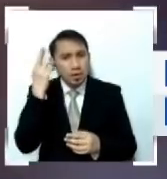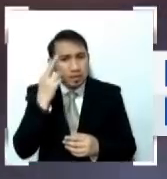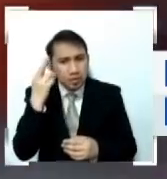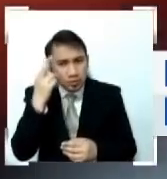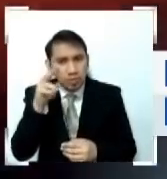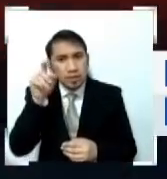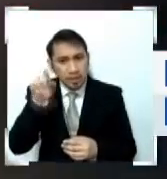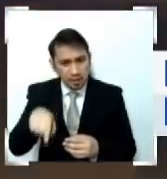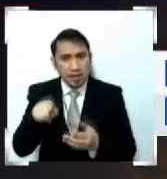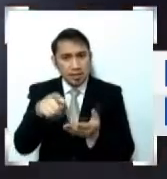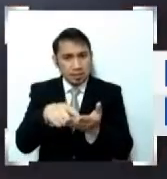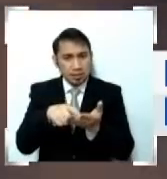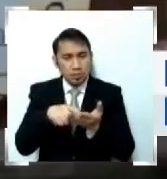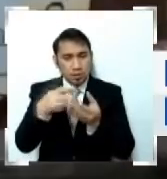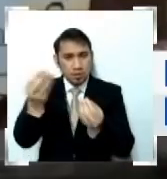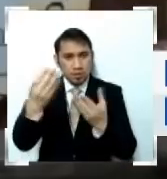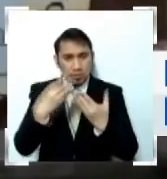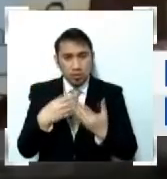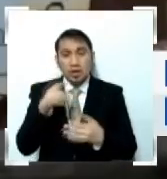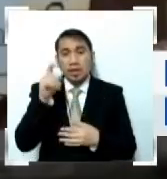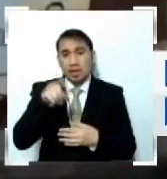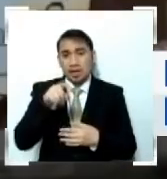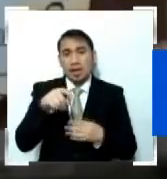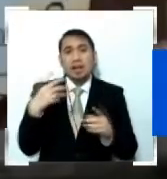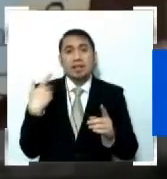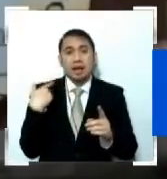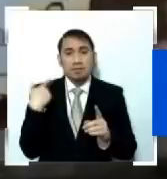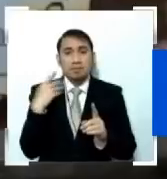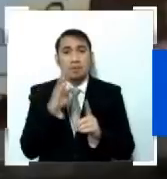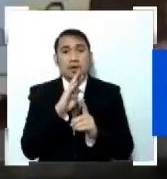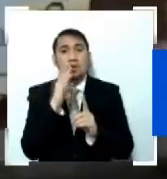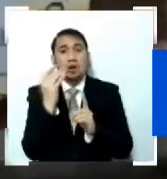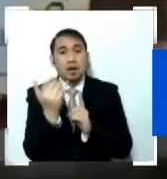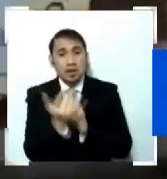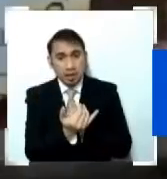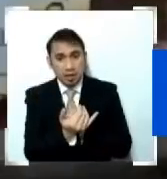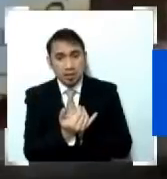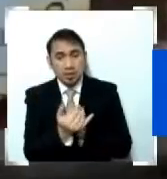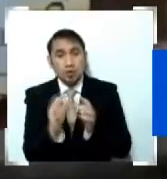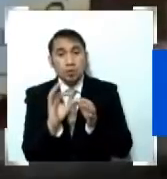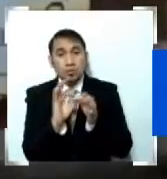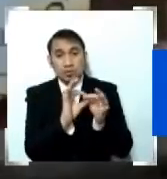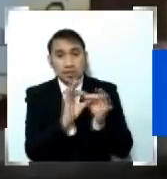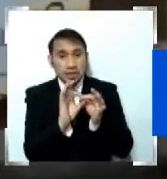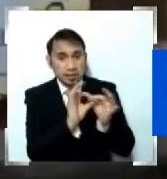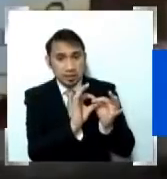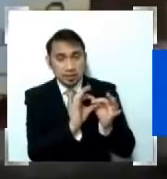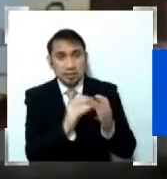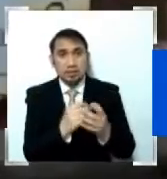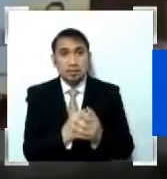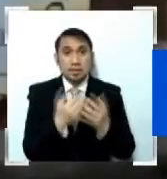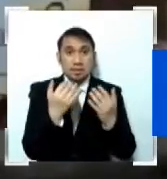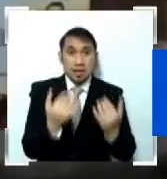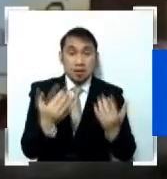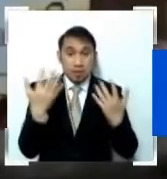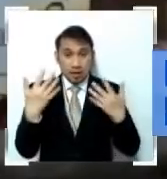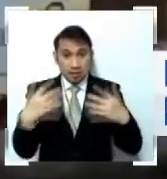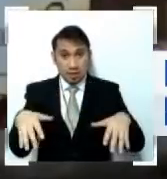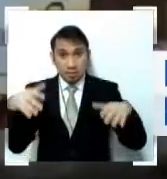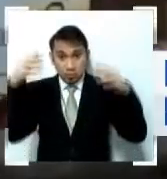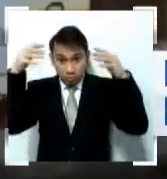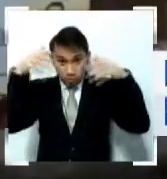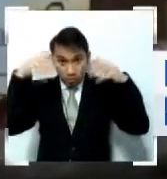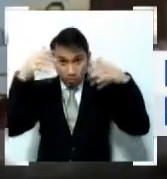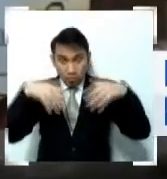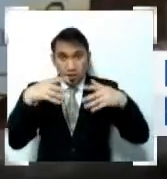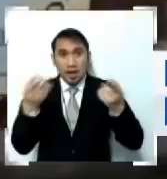barangay. Fortunate nung umulan, umalis sila sa pila. Ngayon, nung medyo nawala yung ulan, nagagawa na sa pila. Yun po yung